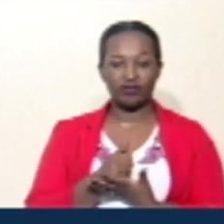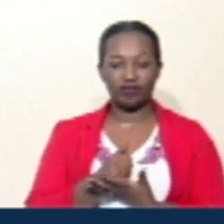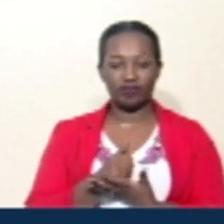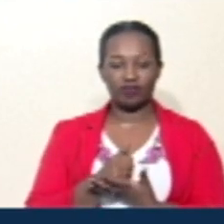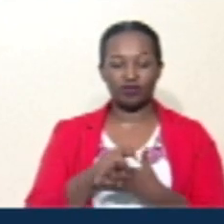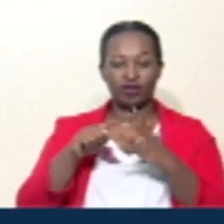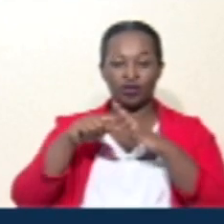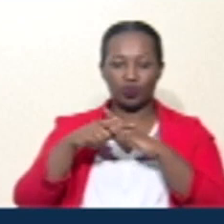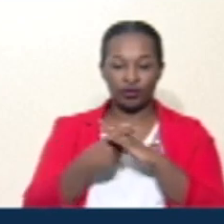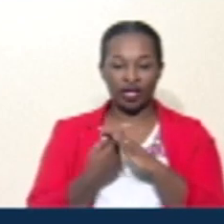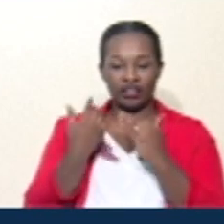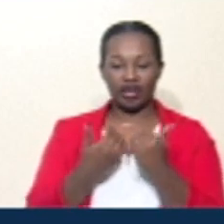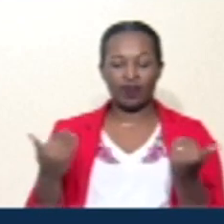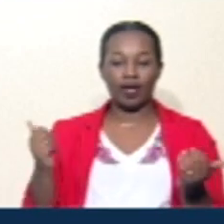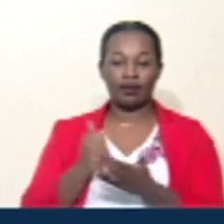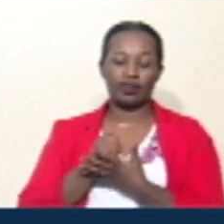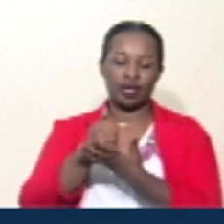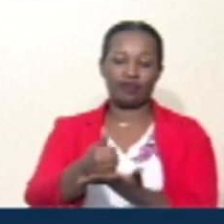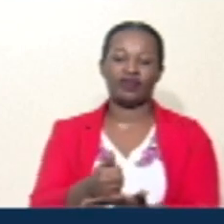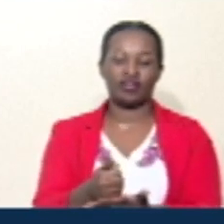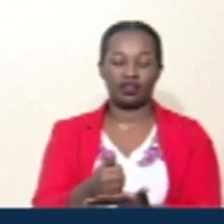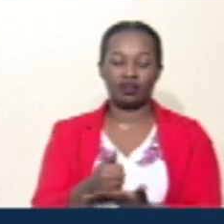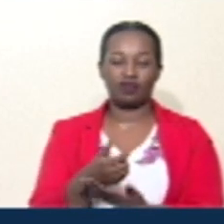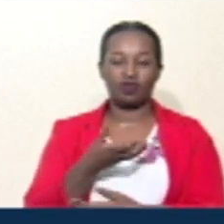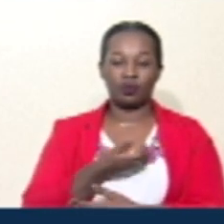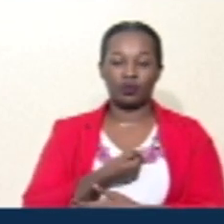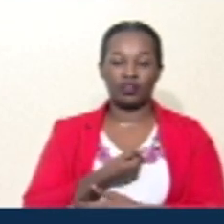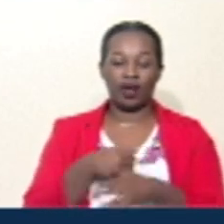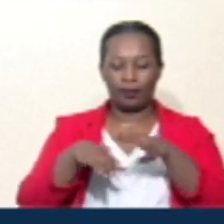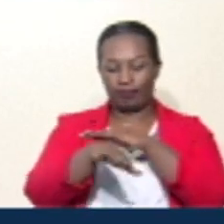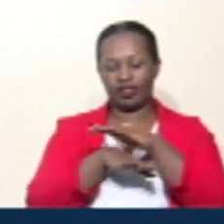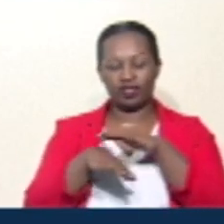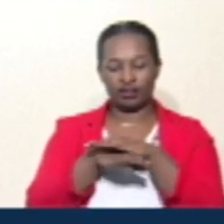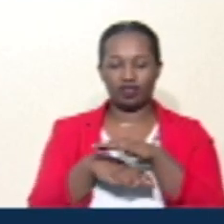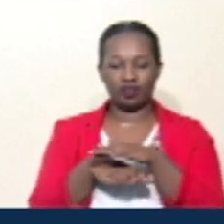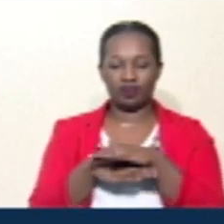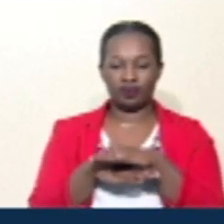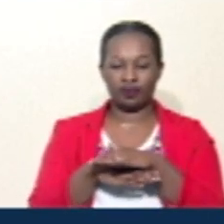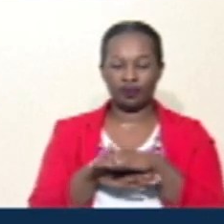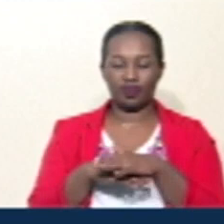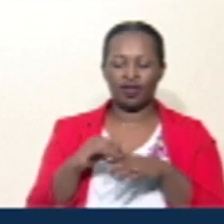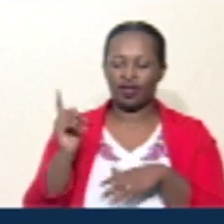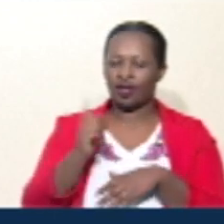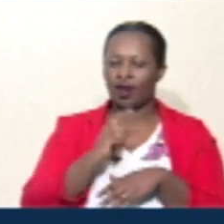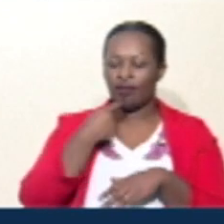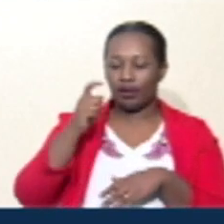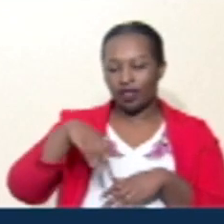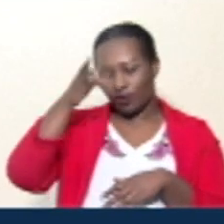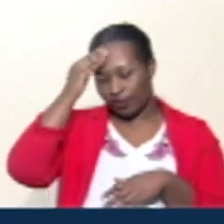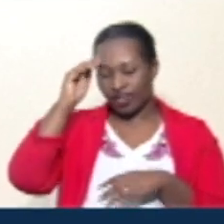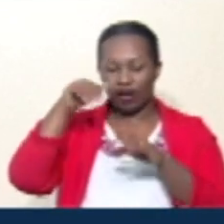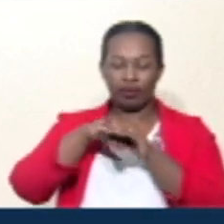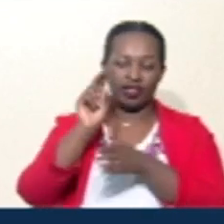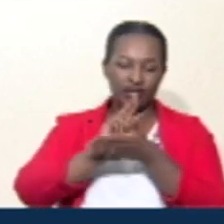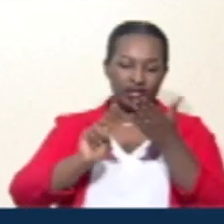rero gutangira bakiri abana bizabafasha kugira ngo bagire ibyo twita basics. Ntabwo akeneye ko abyiga ageze muri